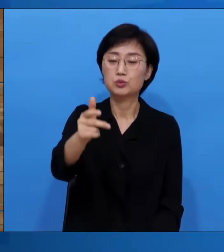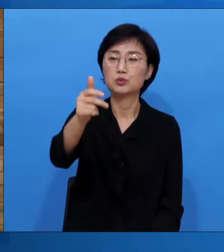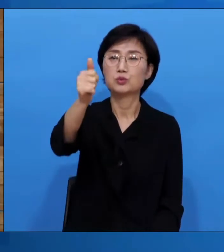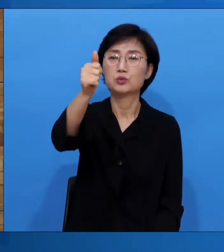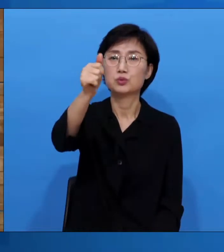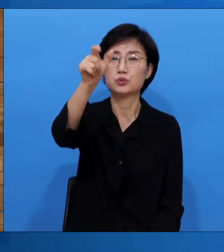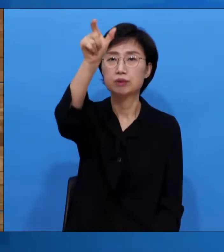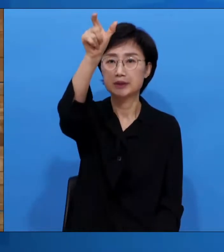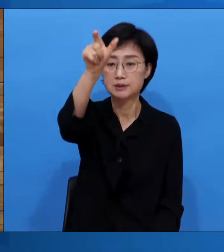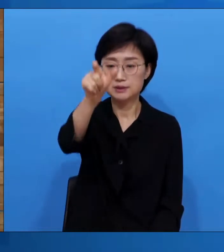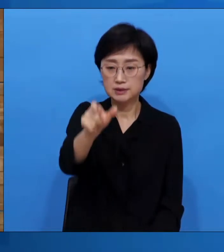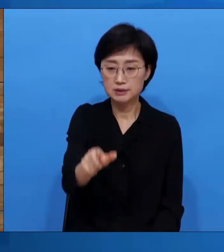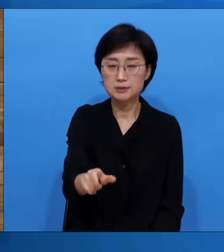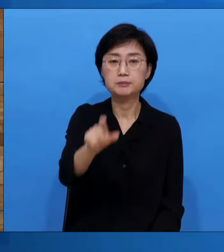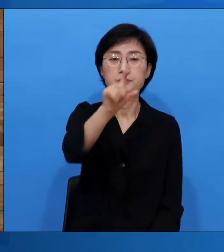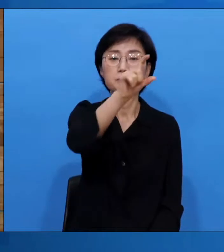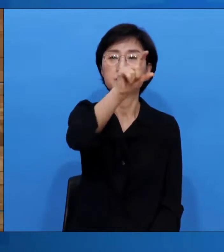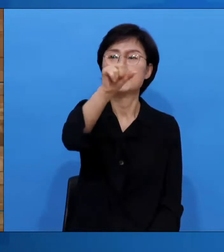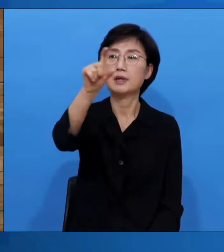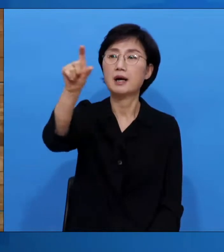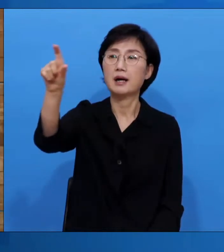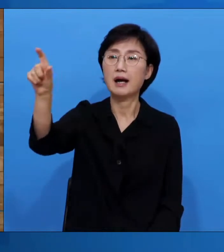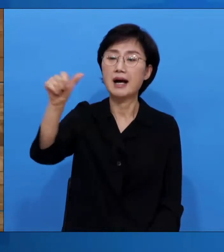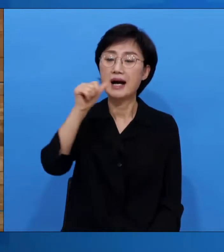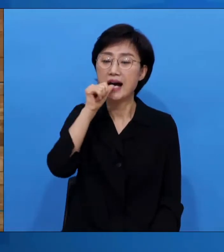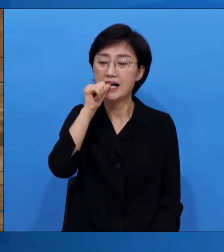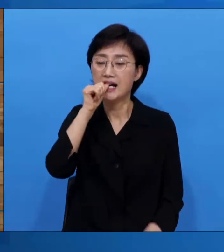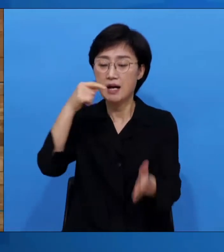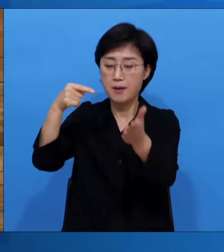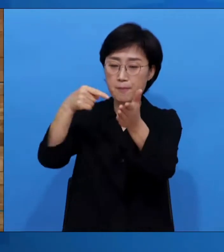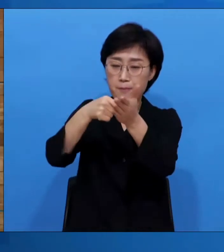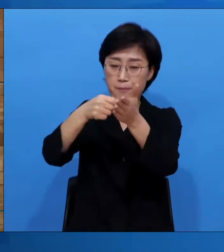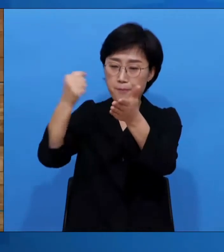주 십자가 못